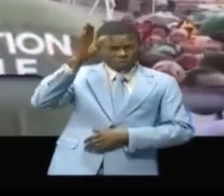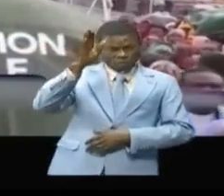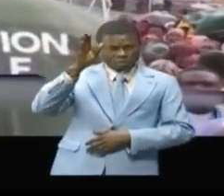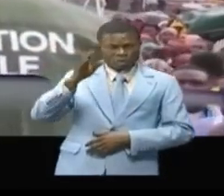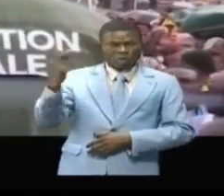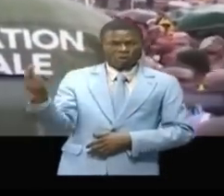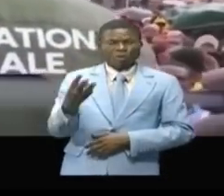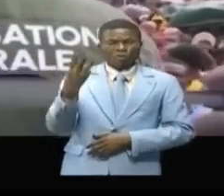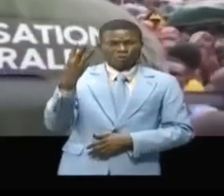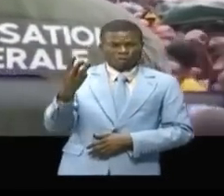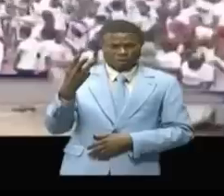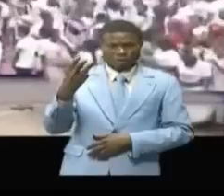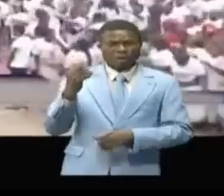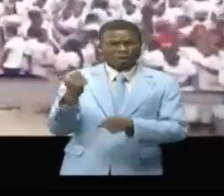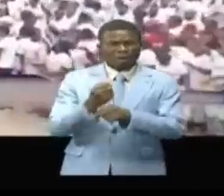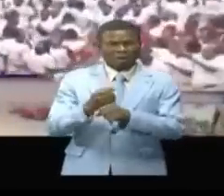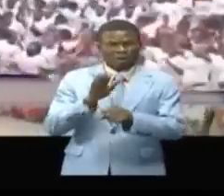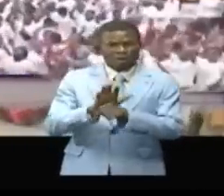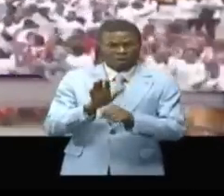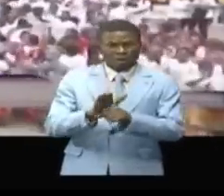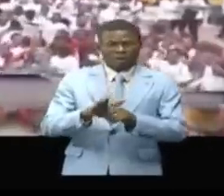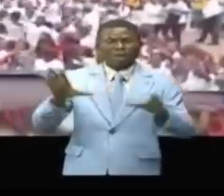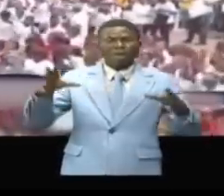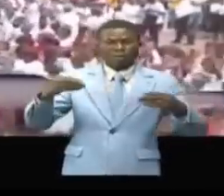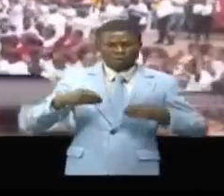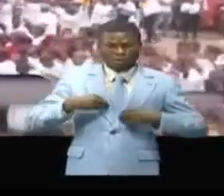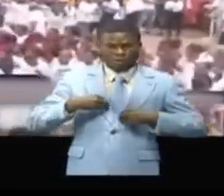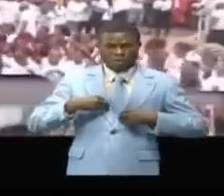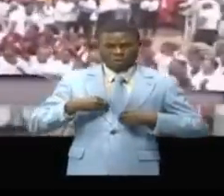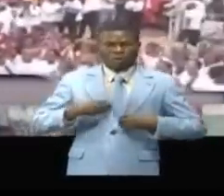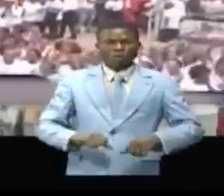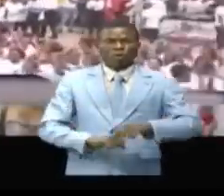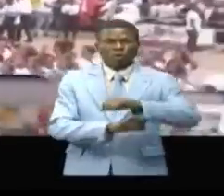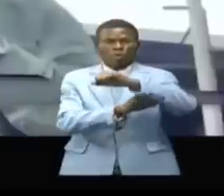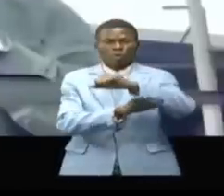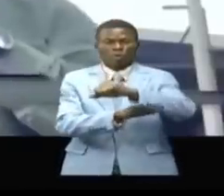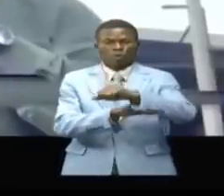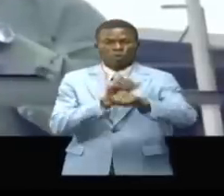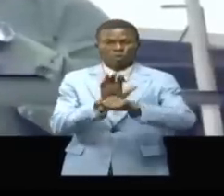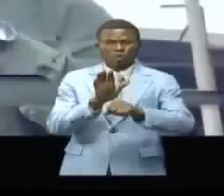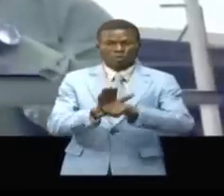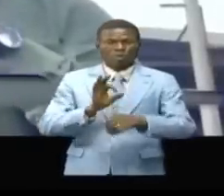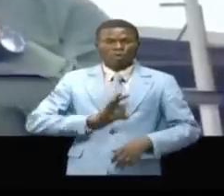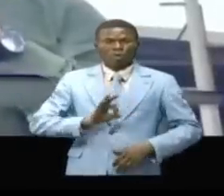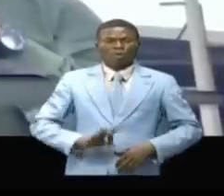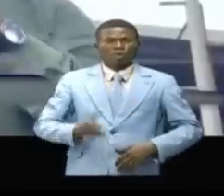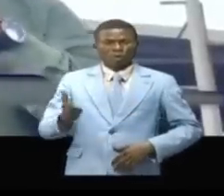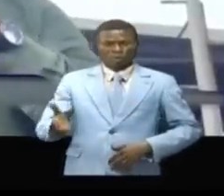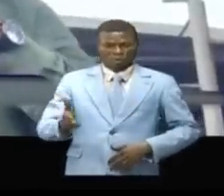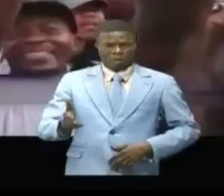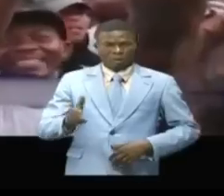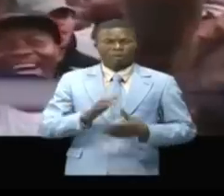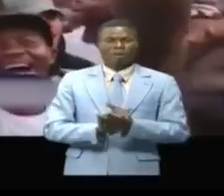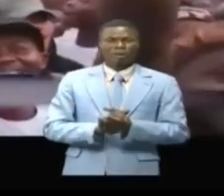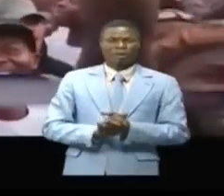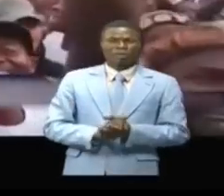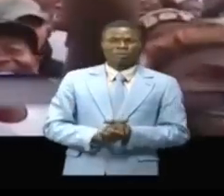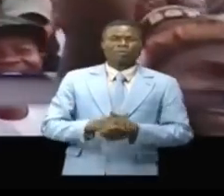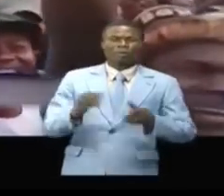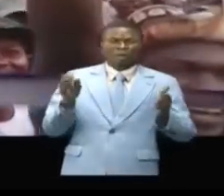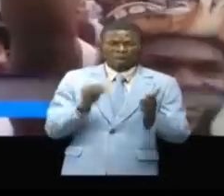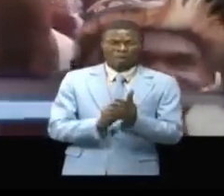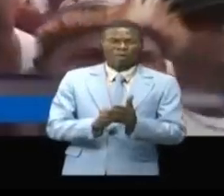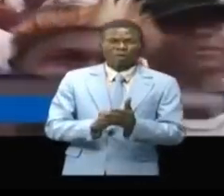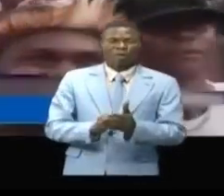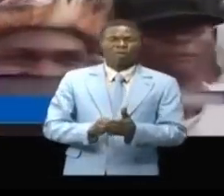prochaines où il s'investit à confirmer sa casquette de maillot jaune et de rafler le siège aux législatives. Tout compte